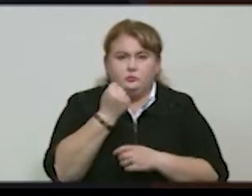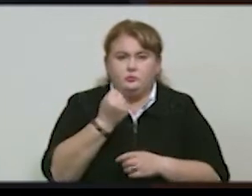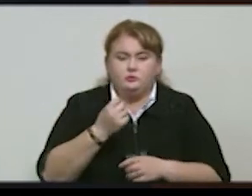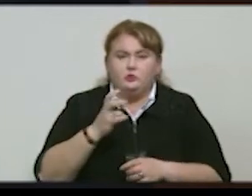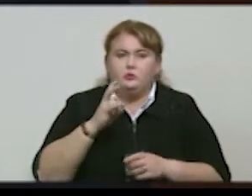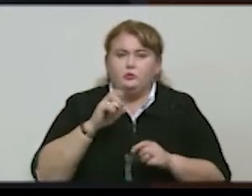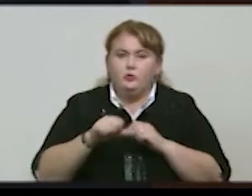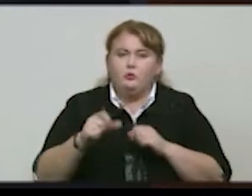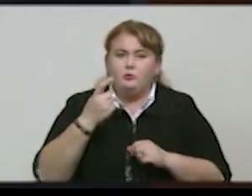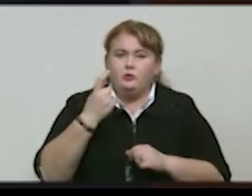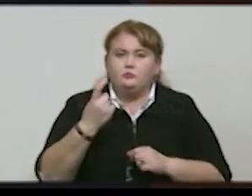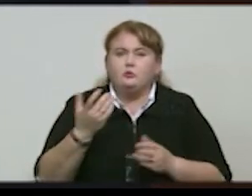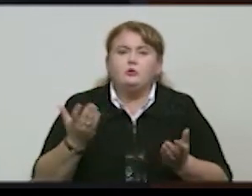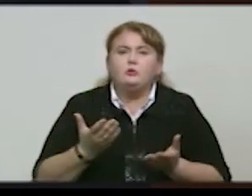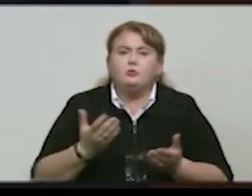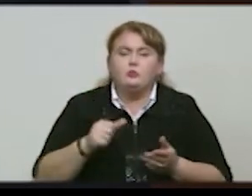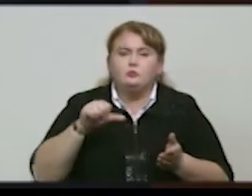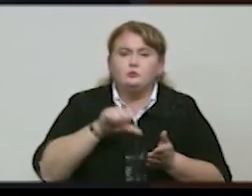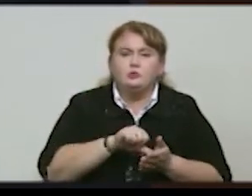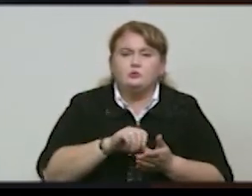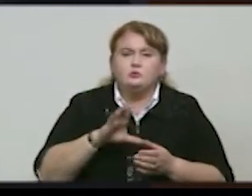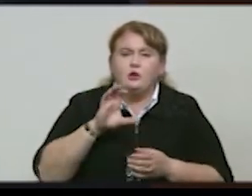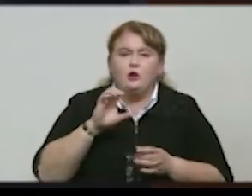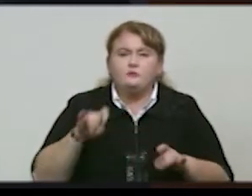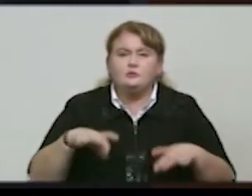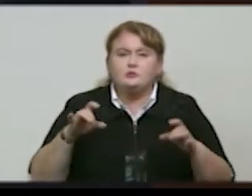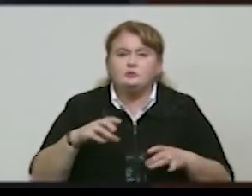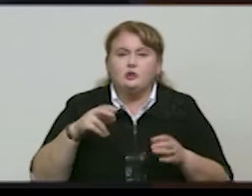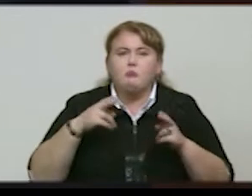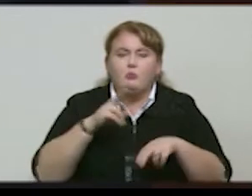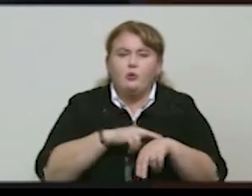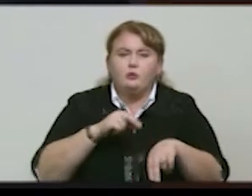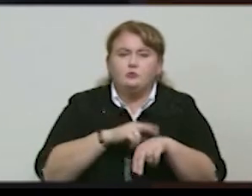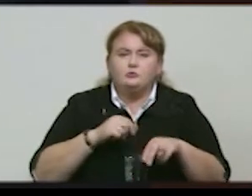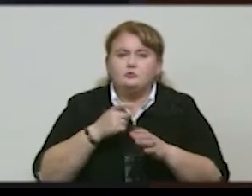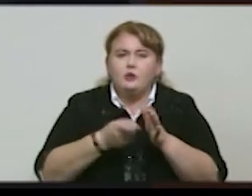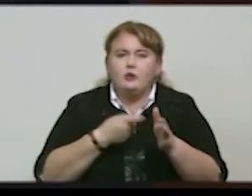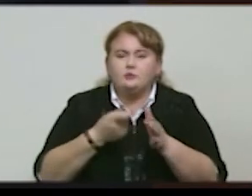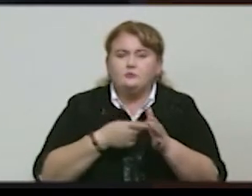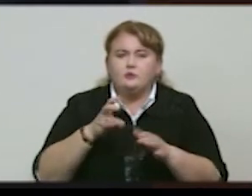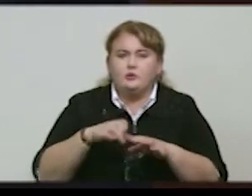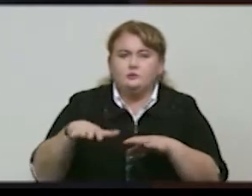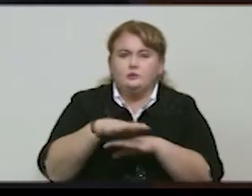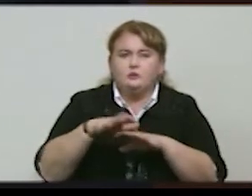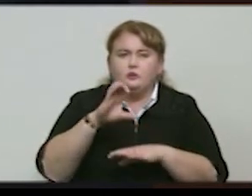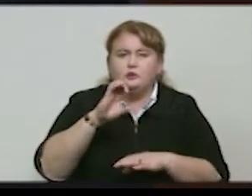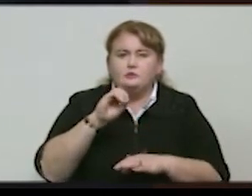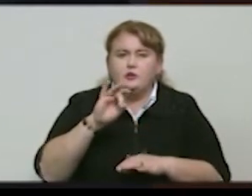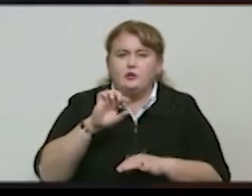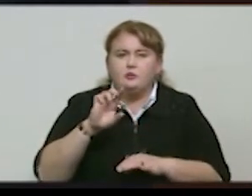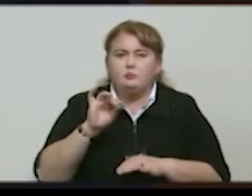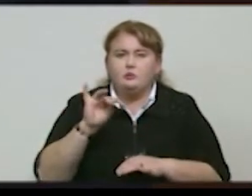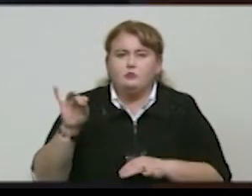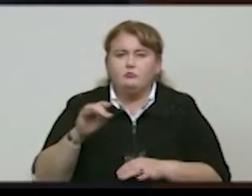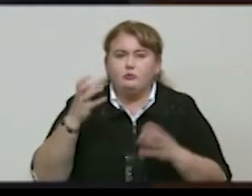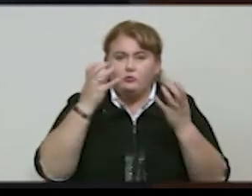кроме одного. Какого же? Участие австрийской полиции в проведении следствия на территории Сербии. И